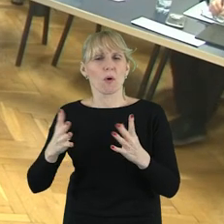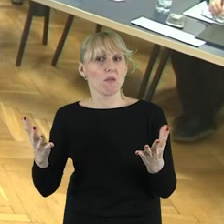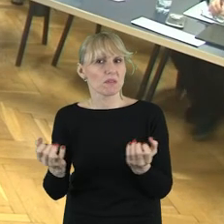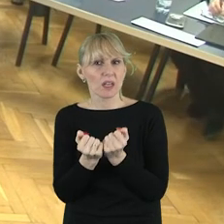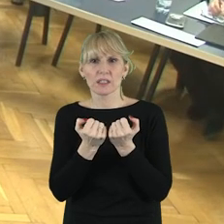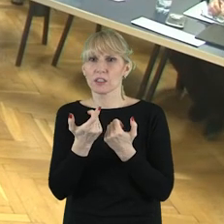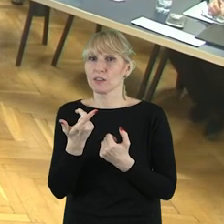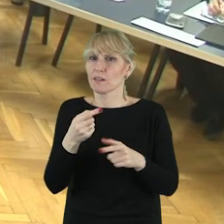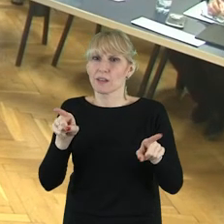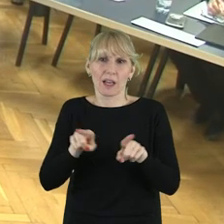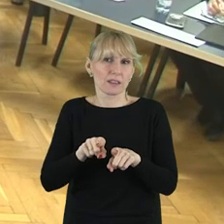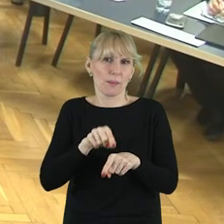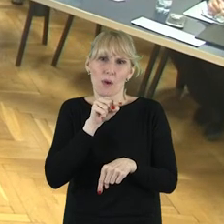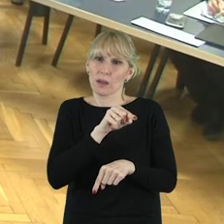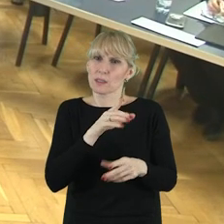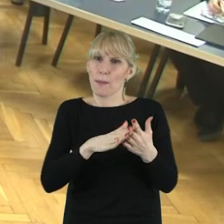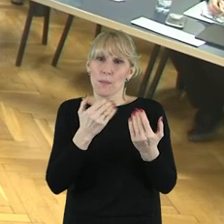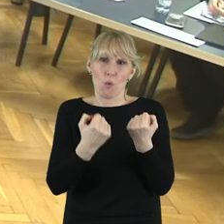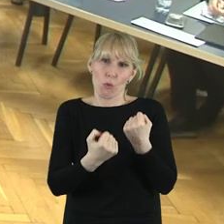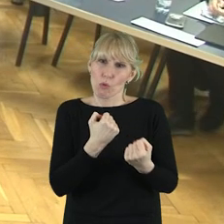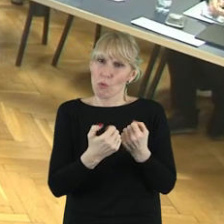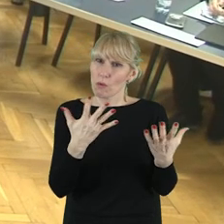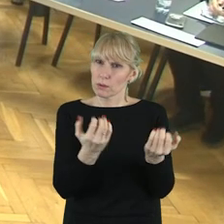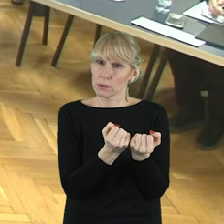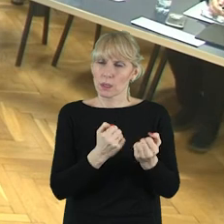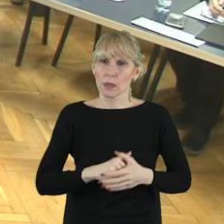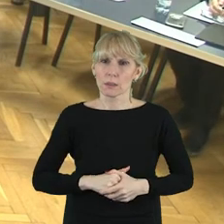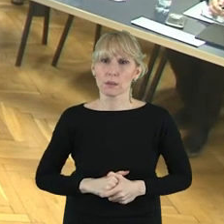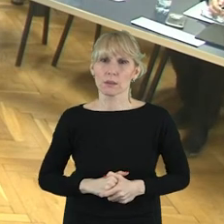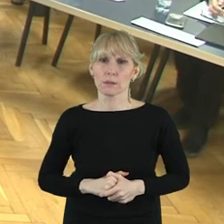lepiej jest mieć więcej podmiotów świadczących tego typu usługi niż mniej, bo to jest